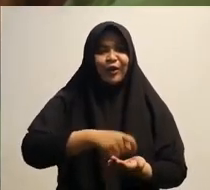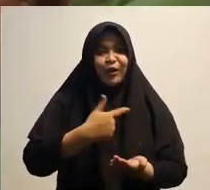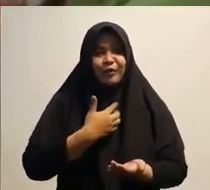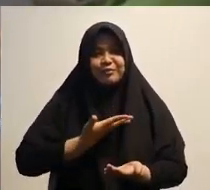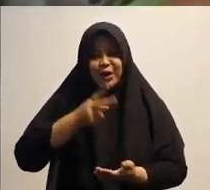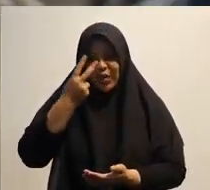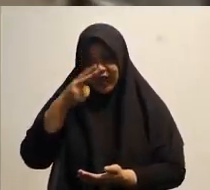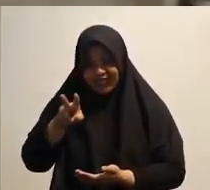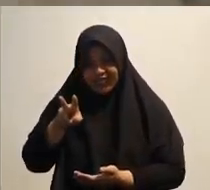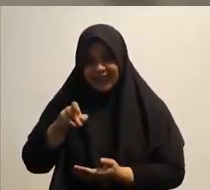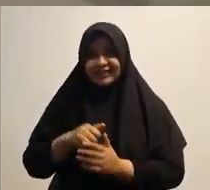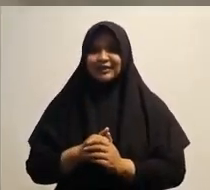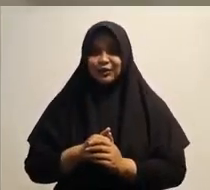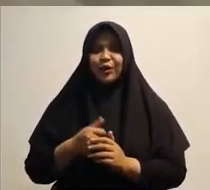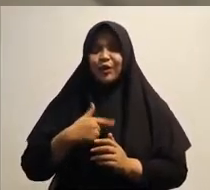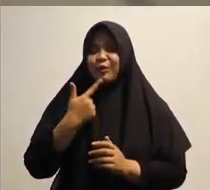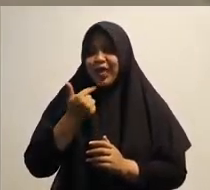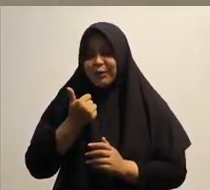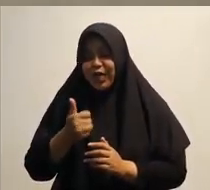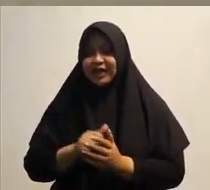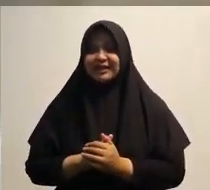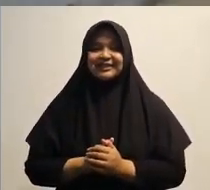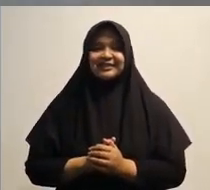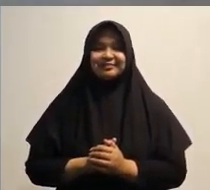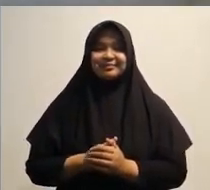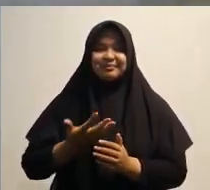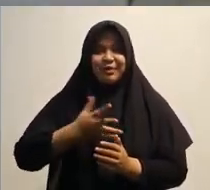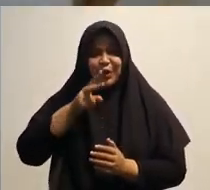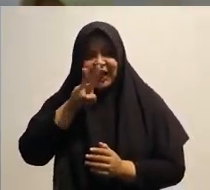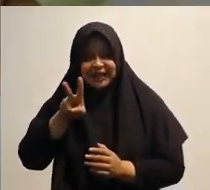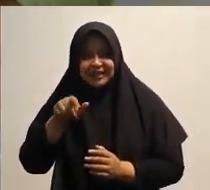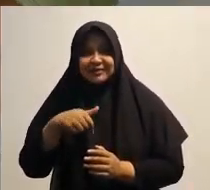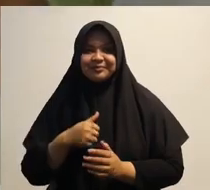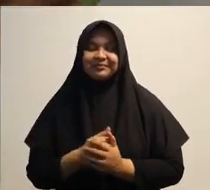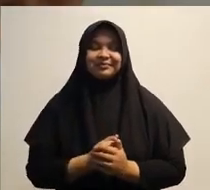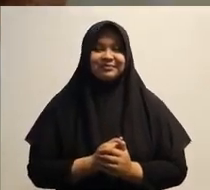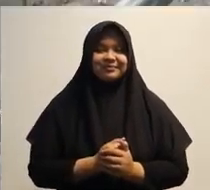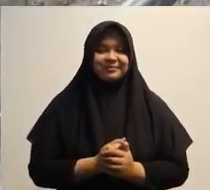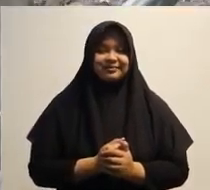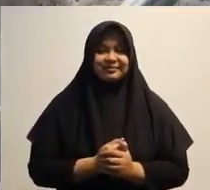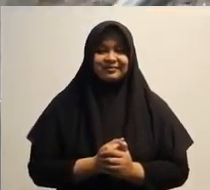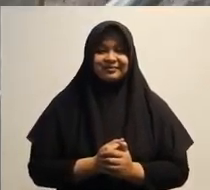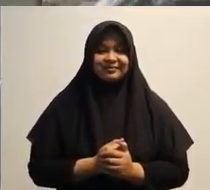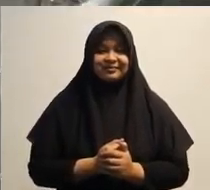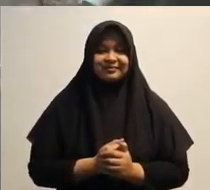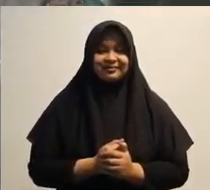sekalian. Kalian, mumpung kalian di sini. Bakunnya mau ikut nggak? Aku dari sini aja.